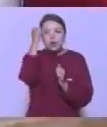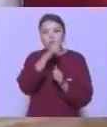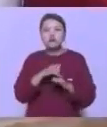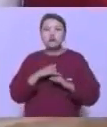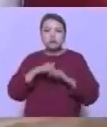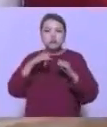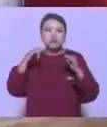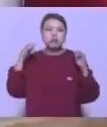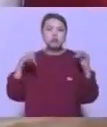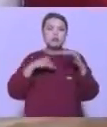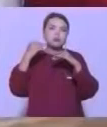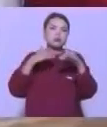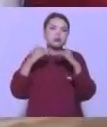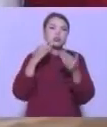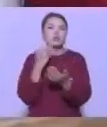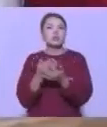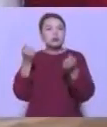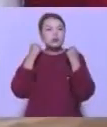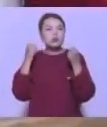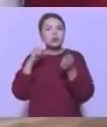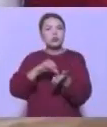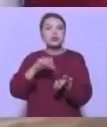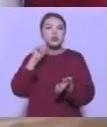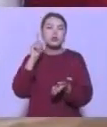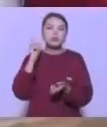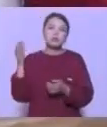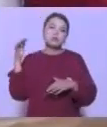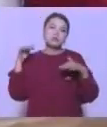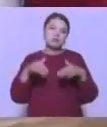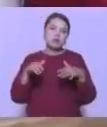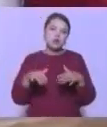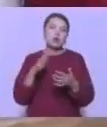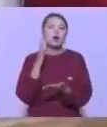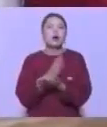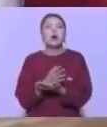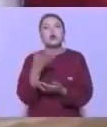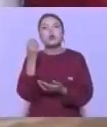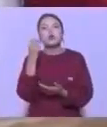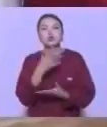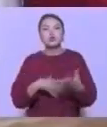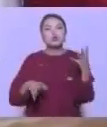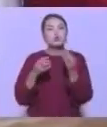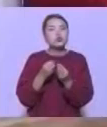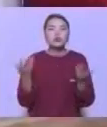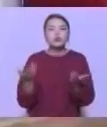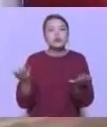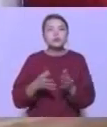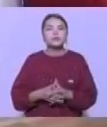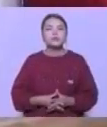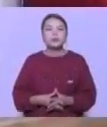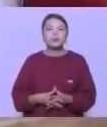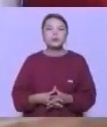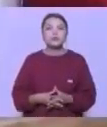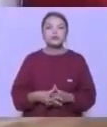самбо спорты қарқынды дамып, спортқа жасөспірім спортшылар көп келіп жатыр. Одан бөлек нәтиже жағынан келетін болсақ, кешегі